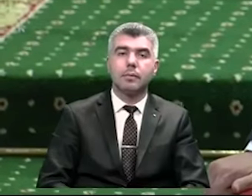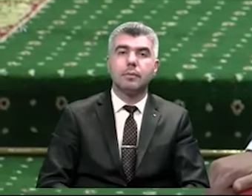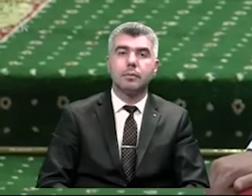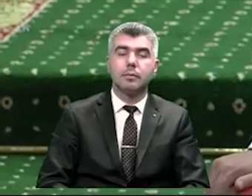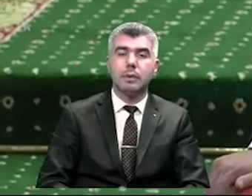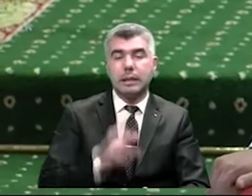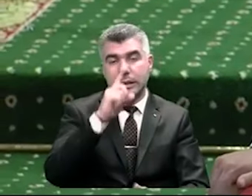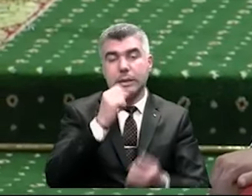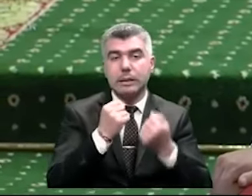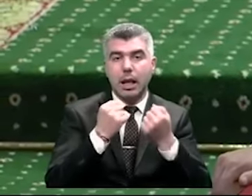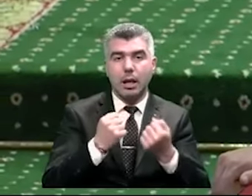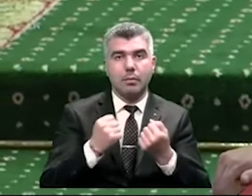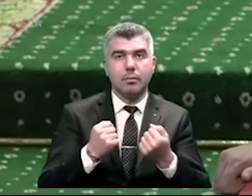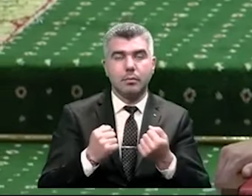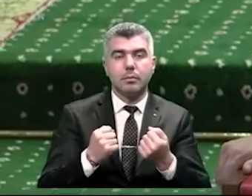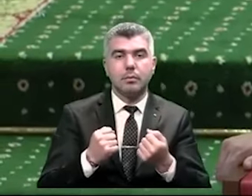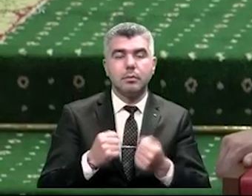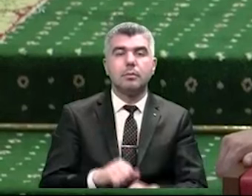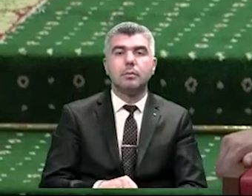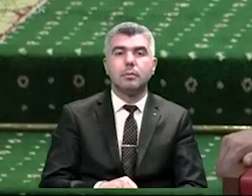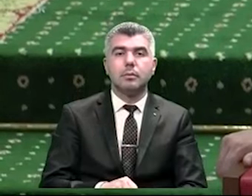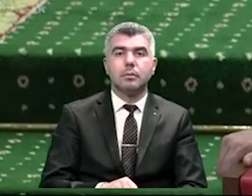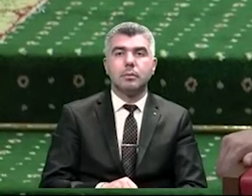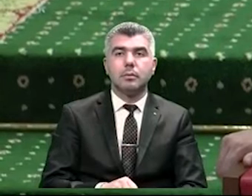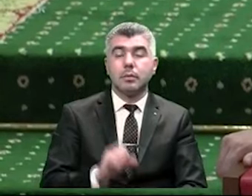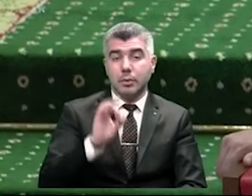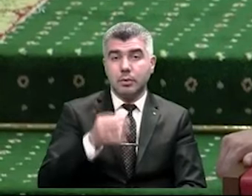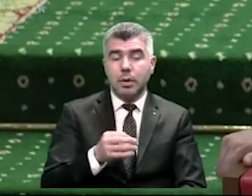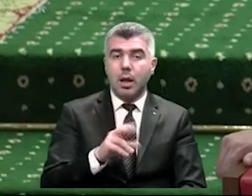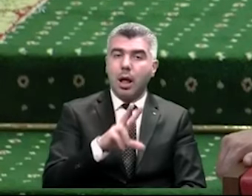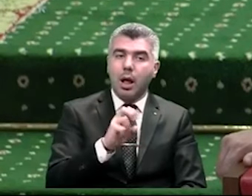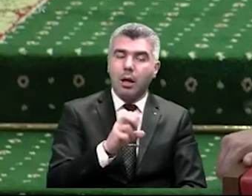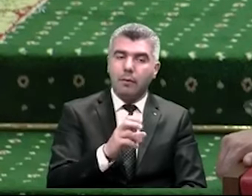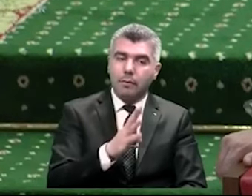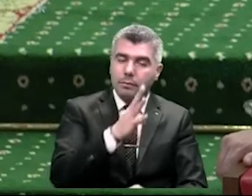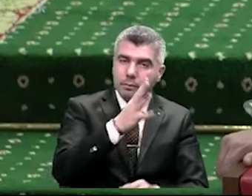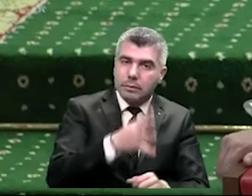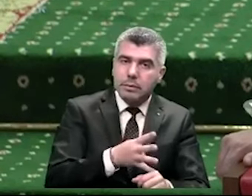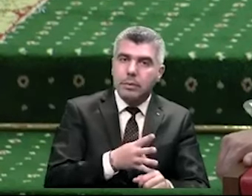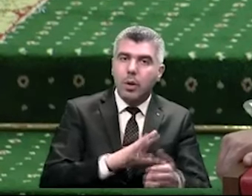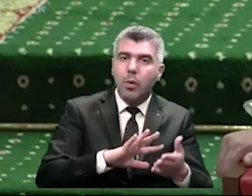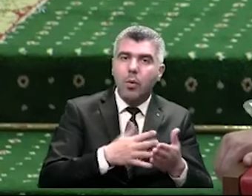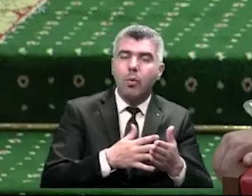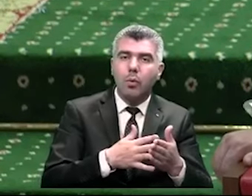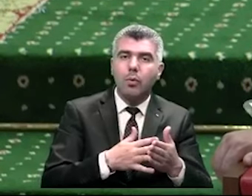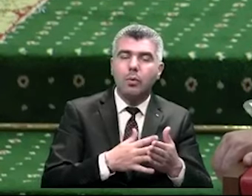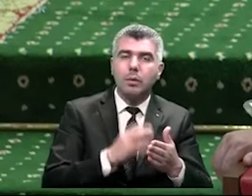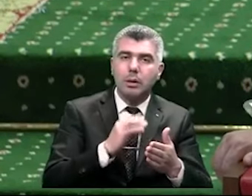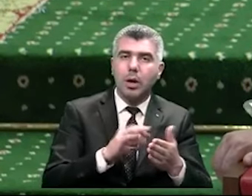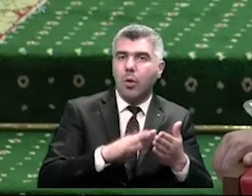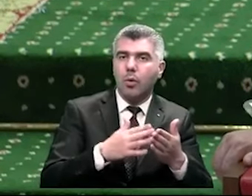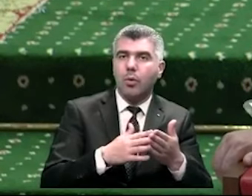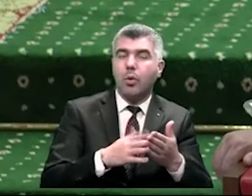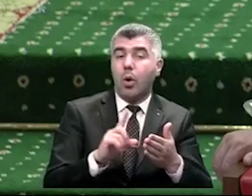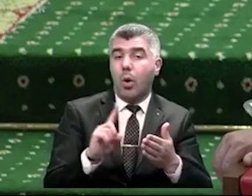شائك يتطلب بالطبع الدراسه المعم ويتطلب اخذ ب الاعتبار العديد من الاولويات